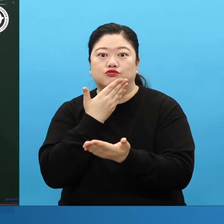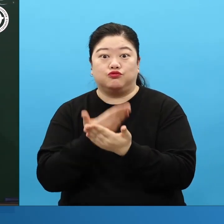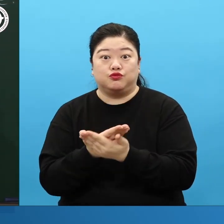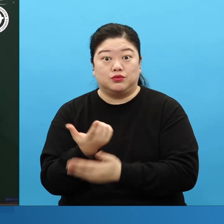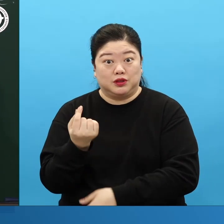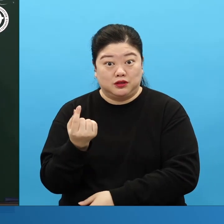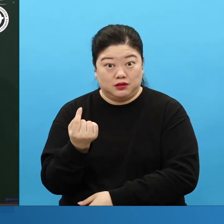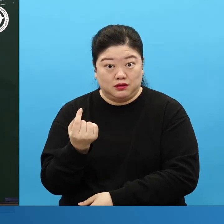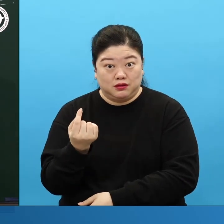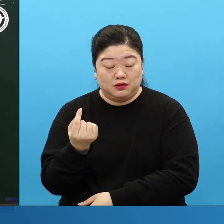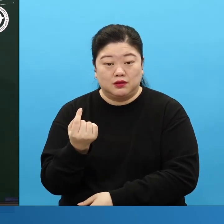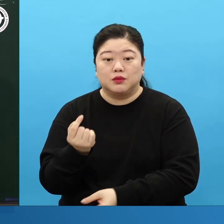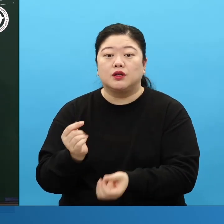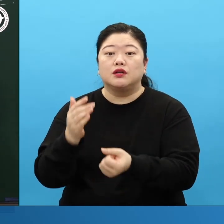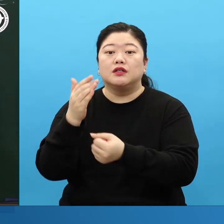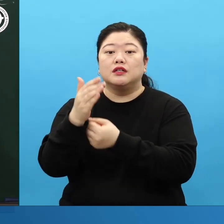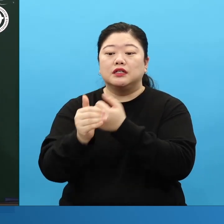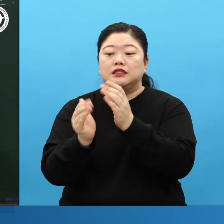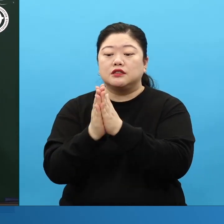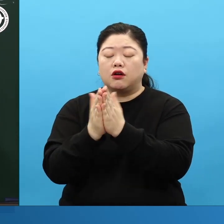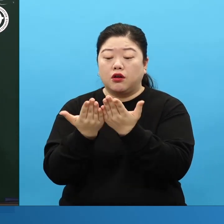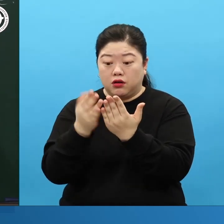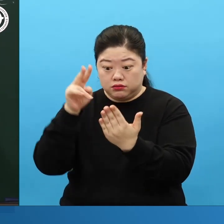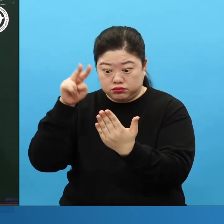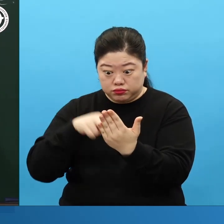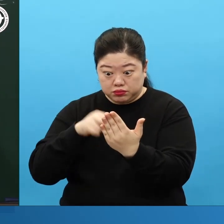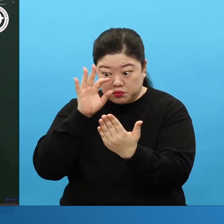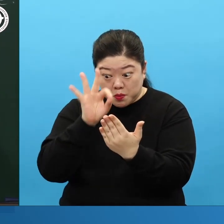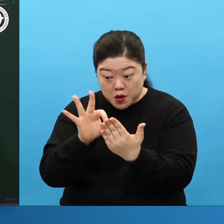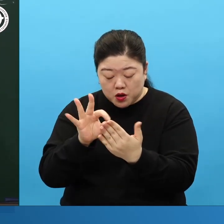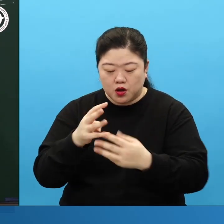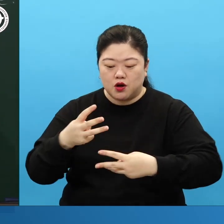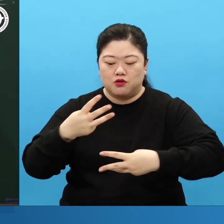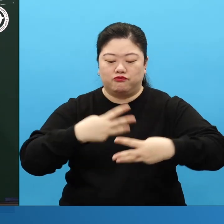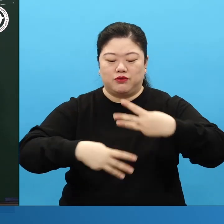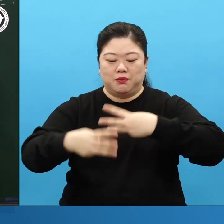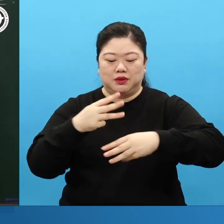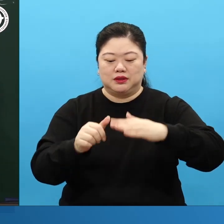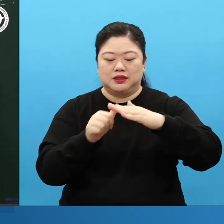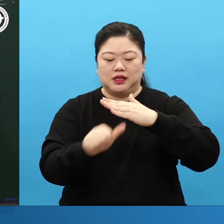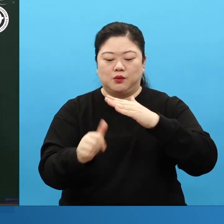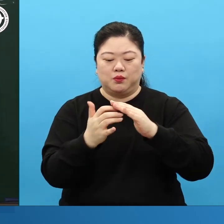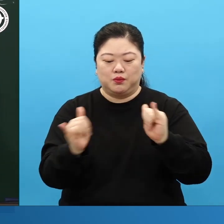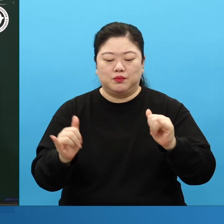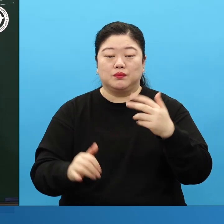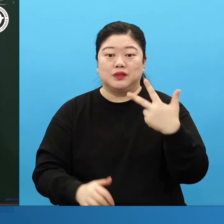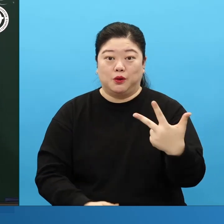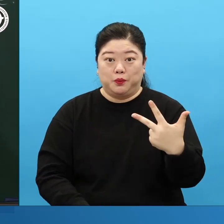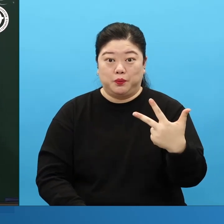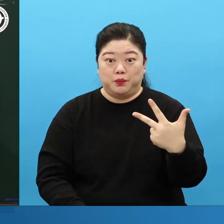manera. 렘넌트 7명과 렘넌트 7명을 키운 지도자와